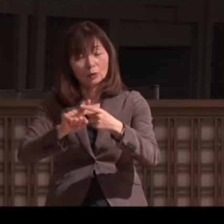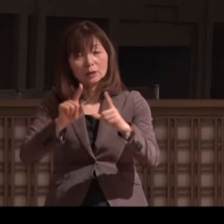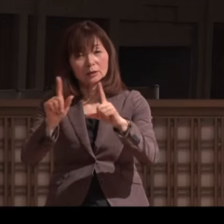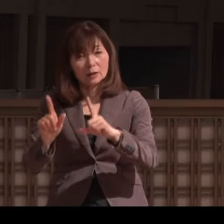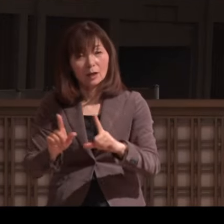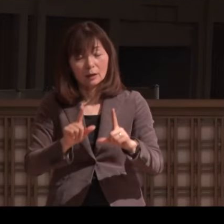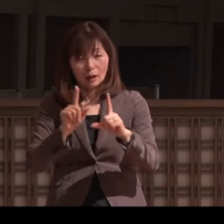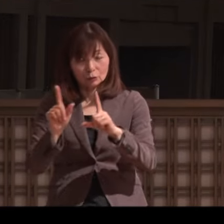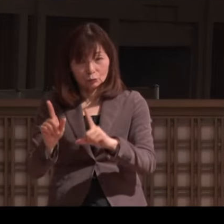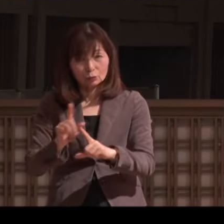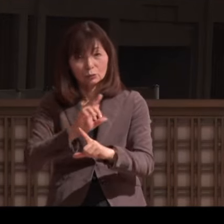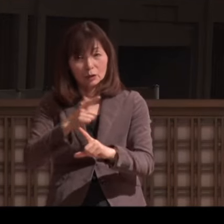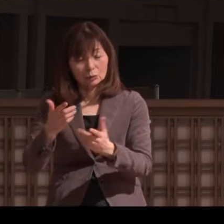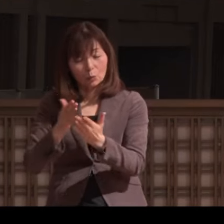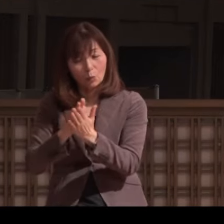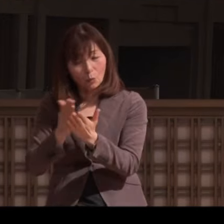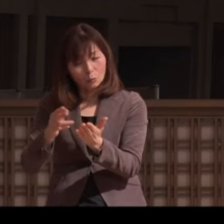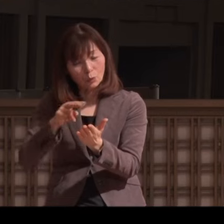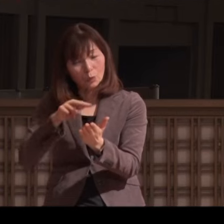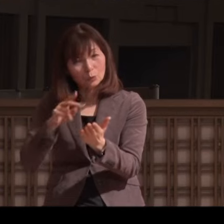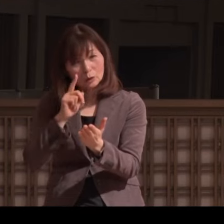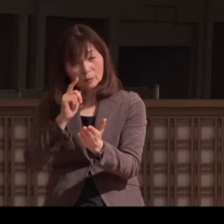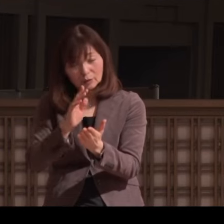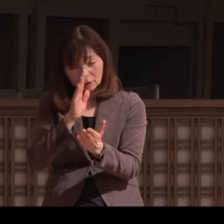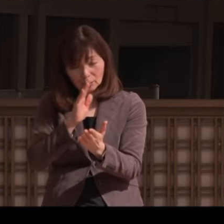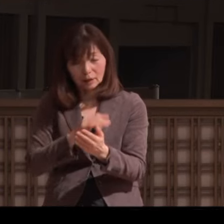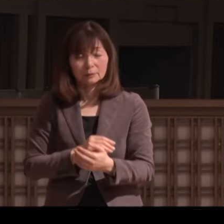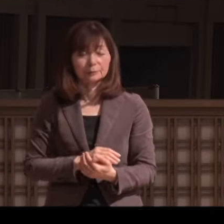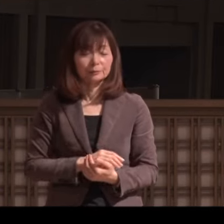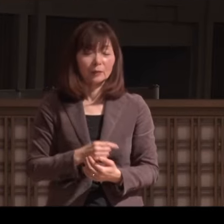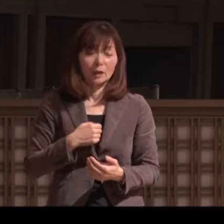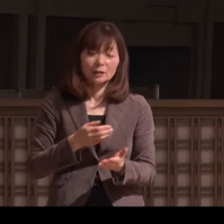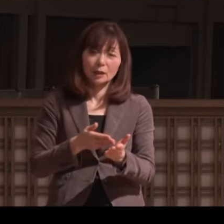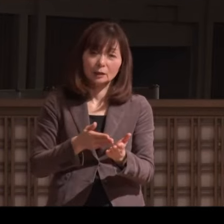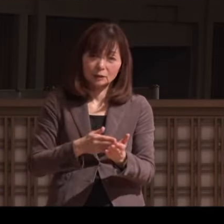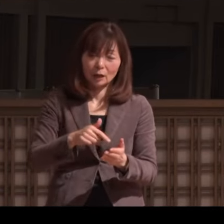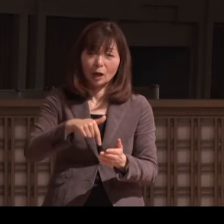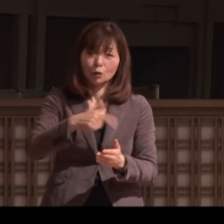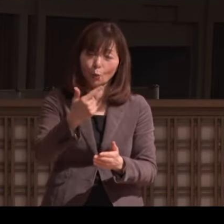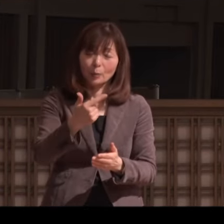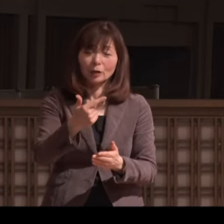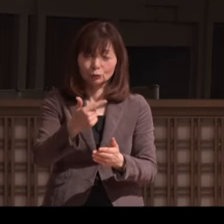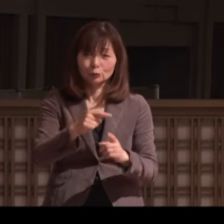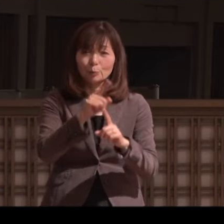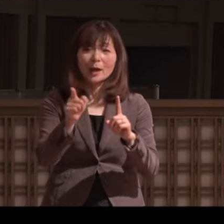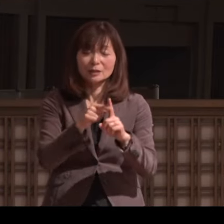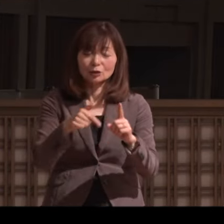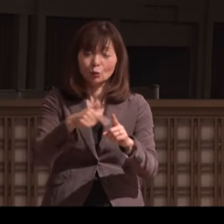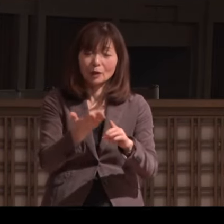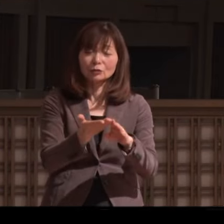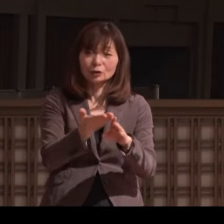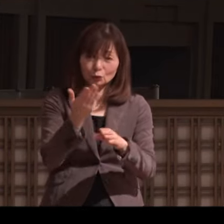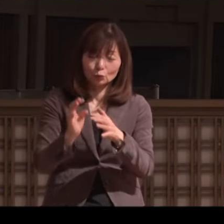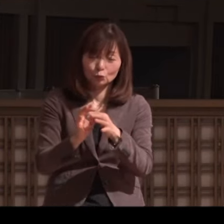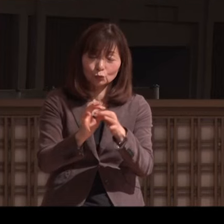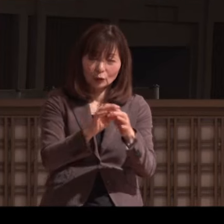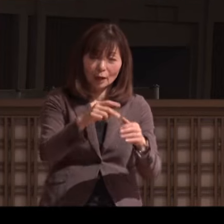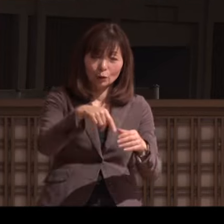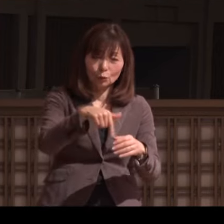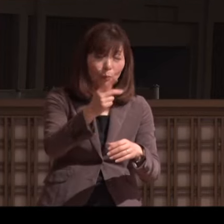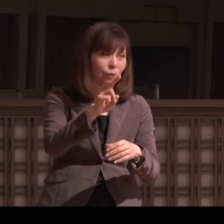語ですけれどもこれちらっと見てみてくださいこれ1番最後今喋ったようなことが600ページ続いて629ページの